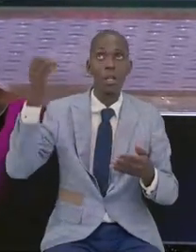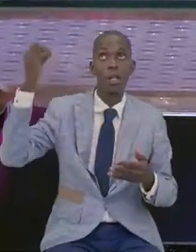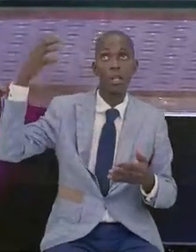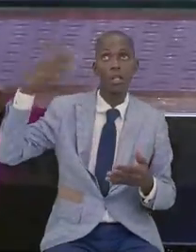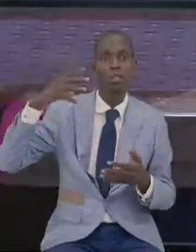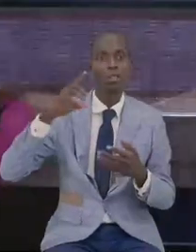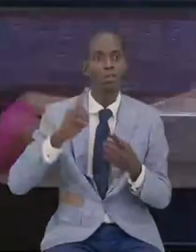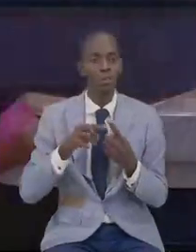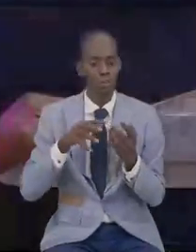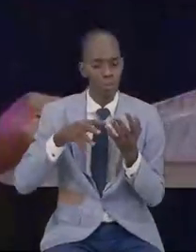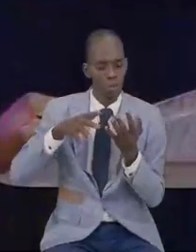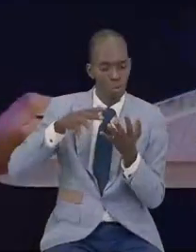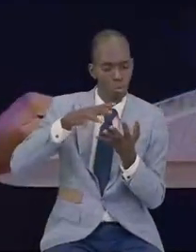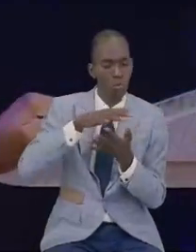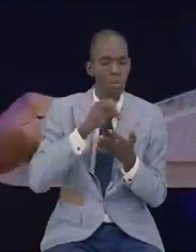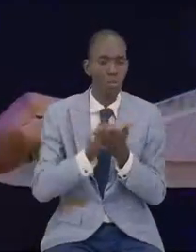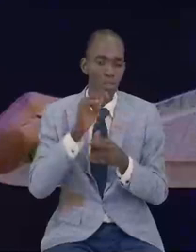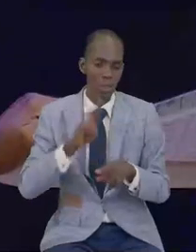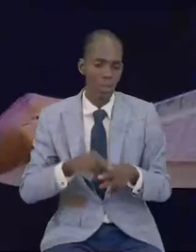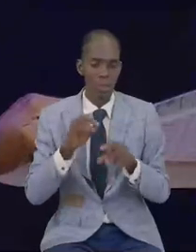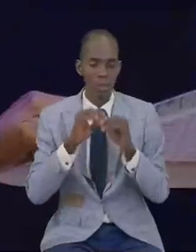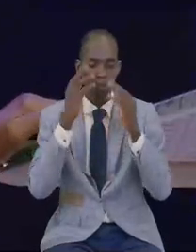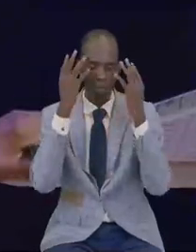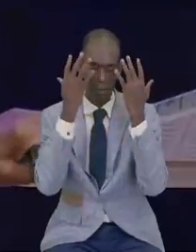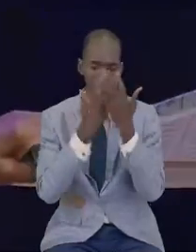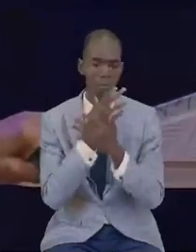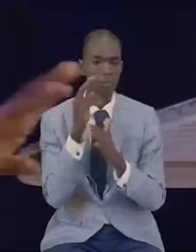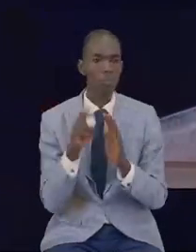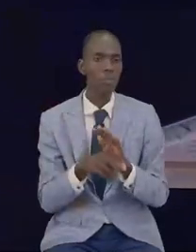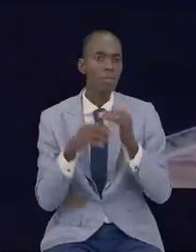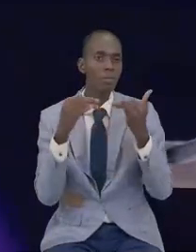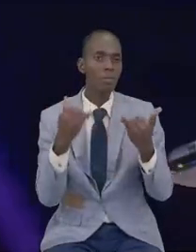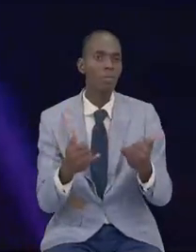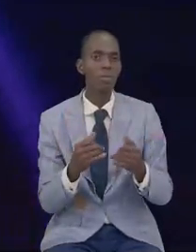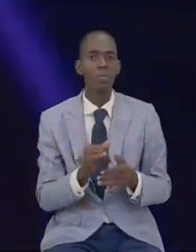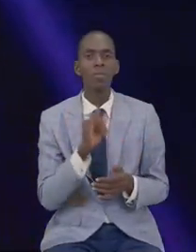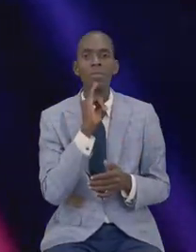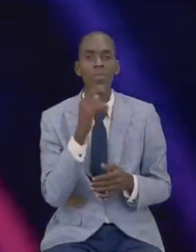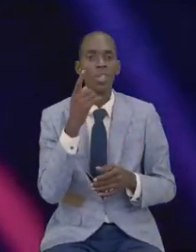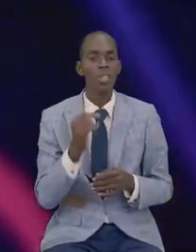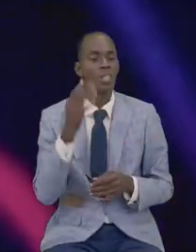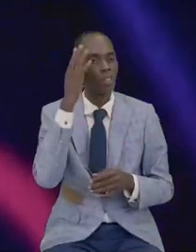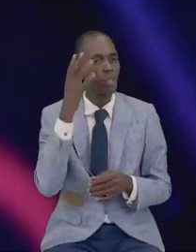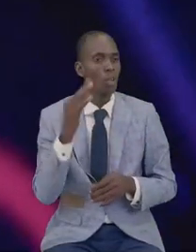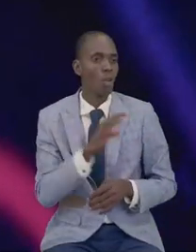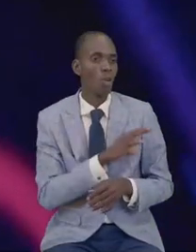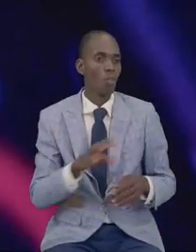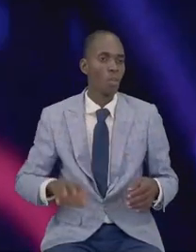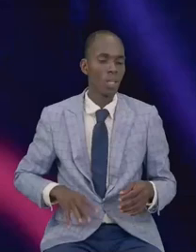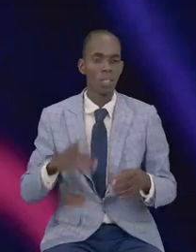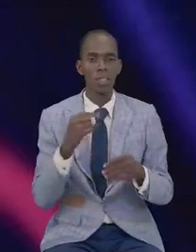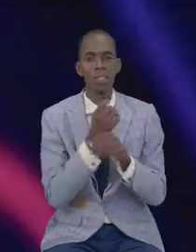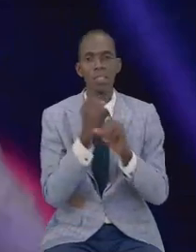sont assis dans les ténèbres. Il n'y en a pas. C'est la connaissance de Christ le Sauveur, c'est la connaissance de Christ